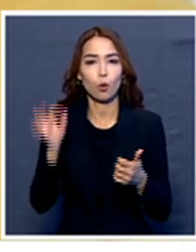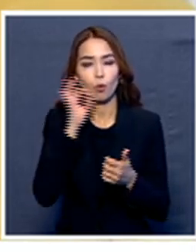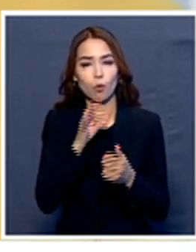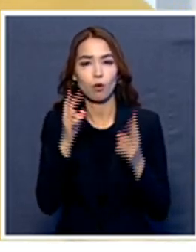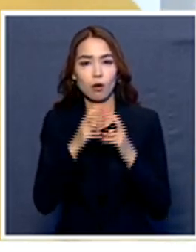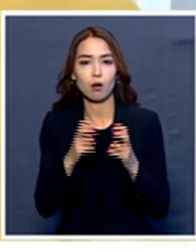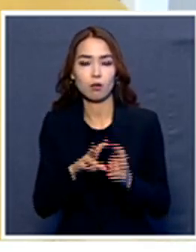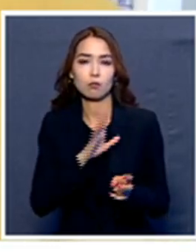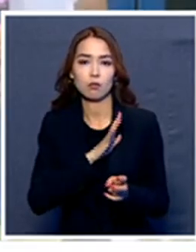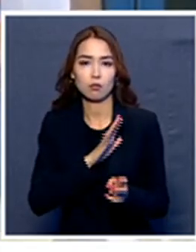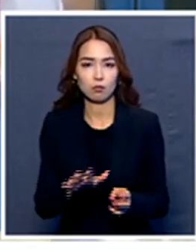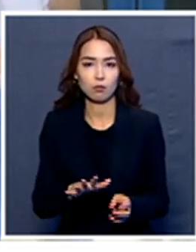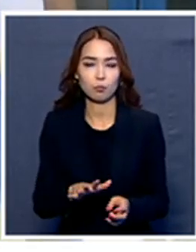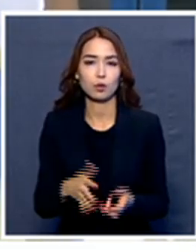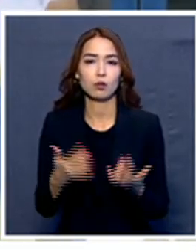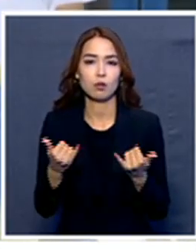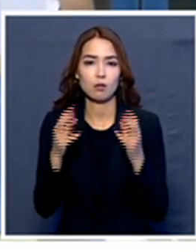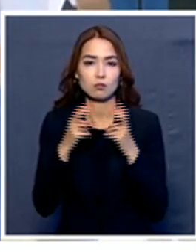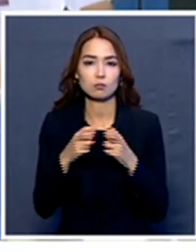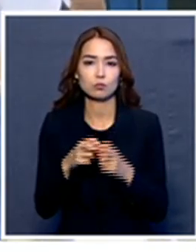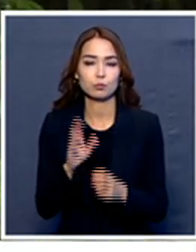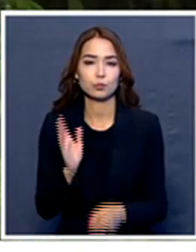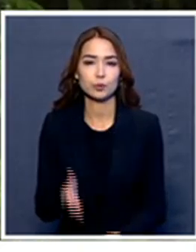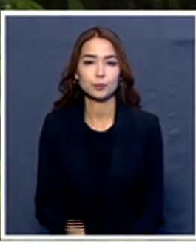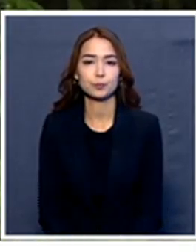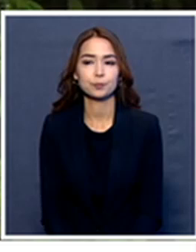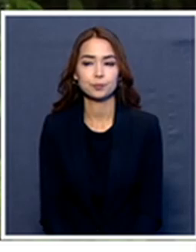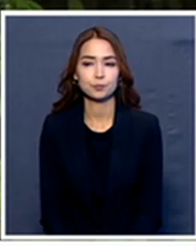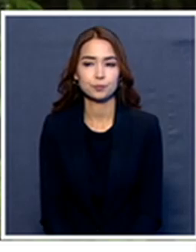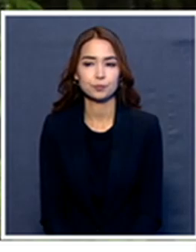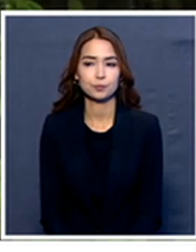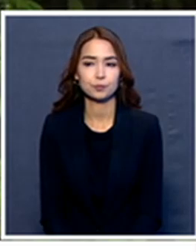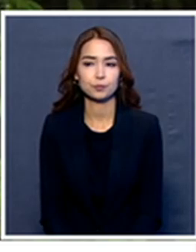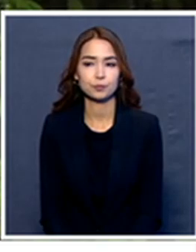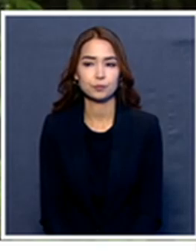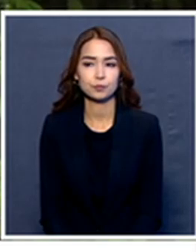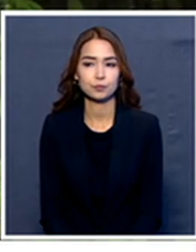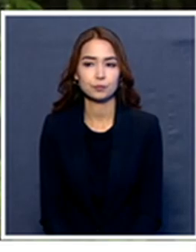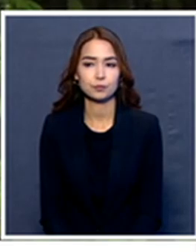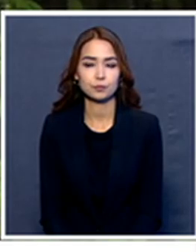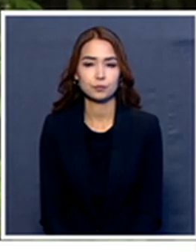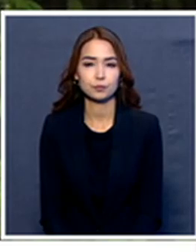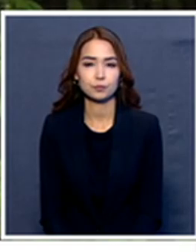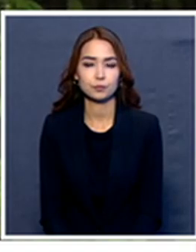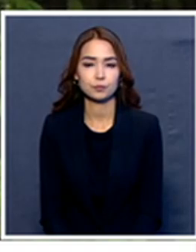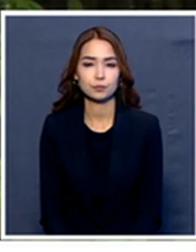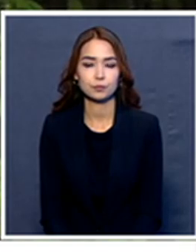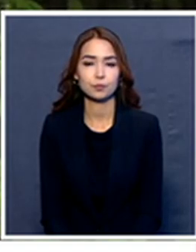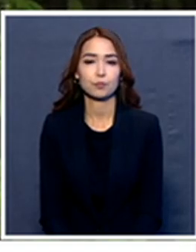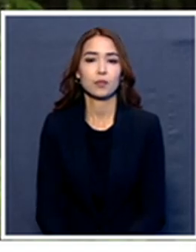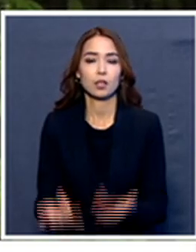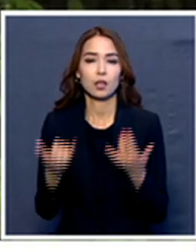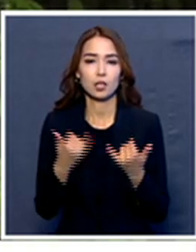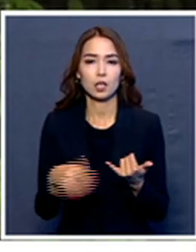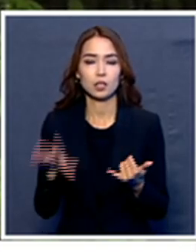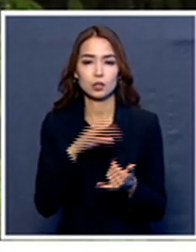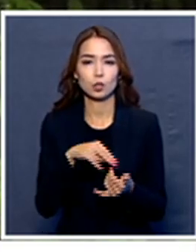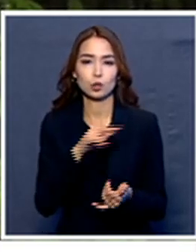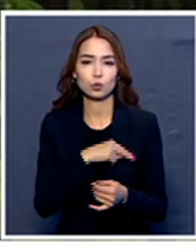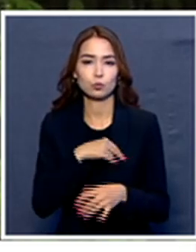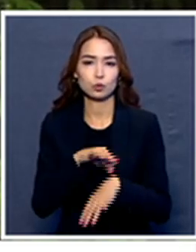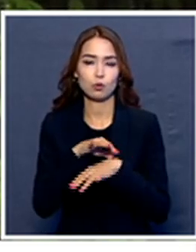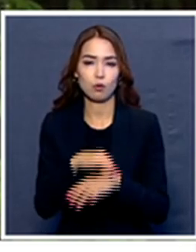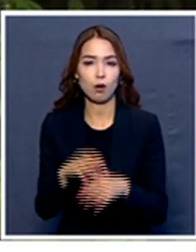анықтама да басқа балаға жасалған екен. Отделом образования проведено служебное расследование. Мектеп басшылығы жұмысқа